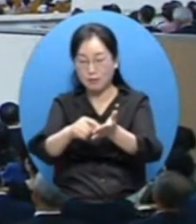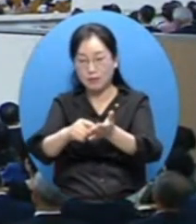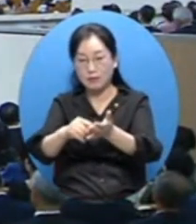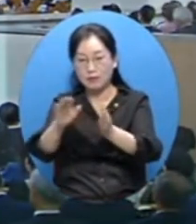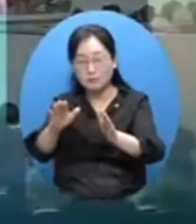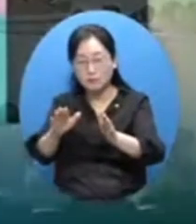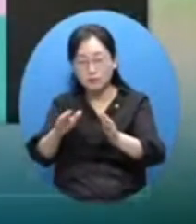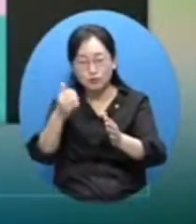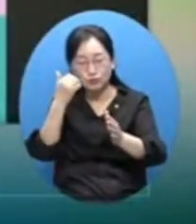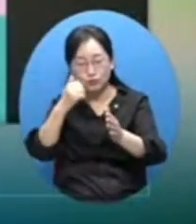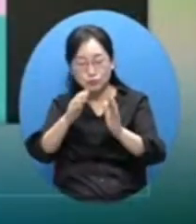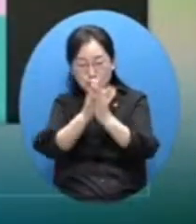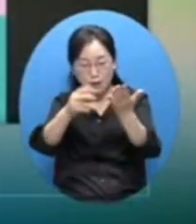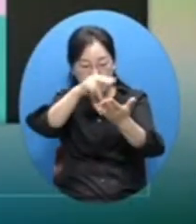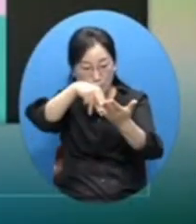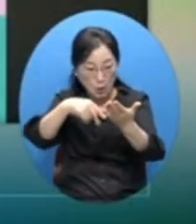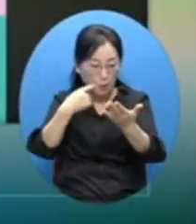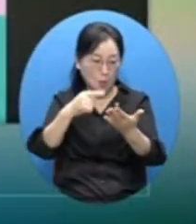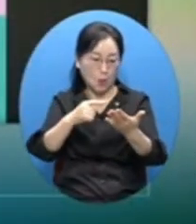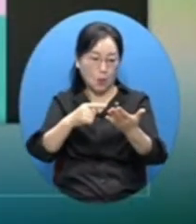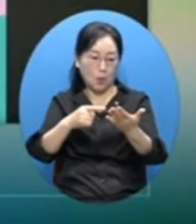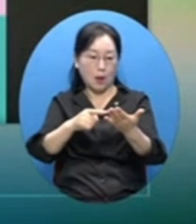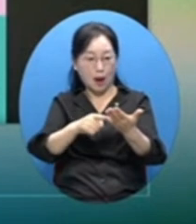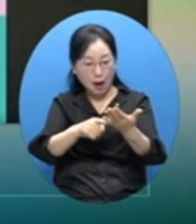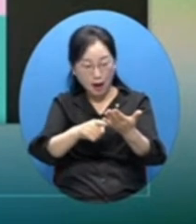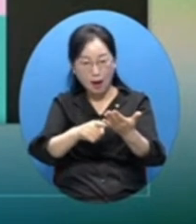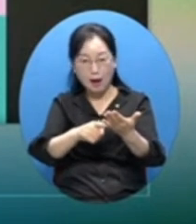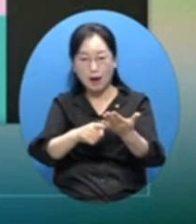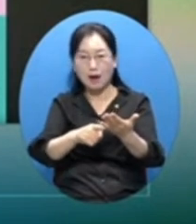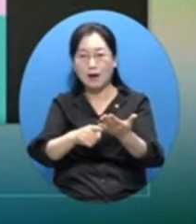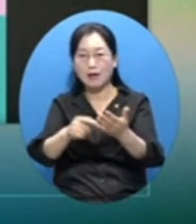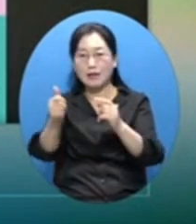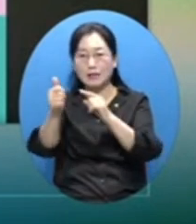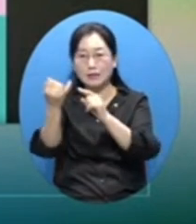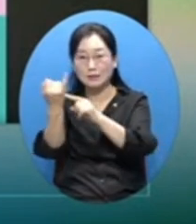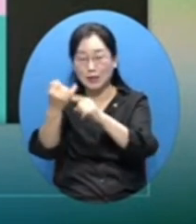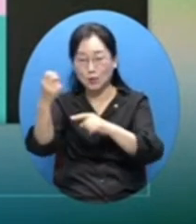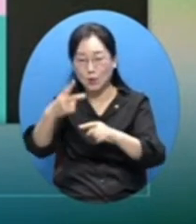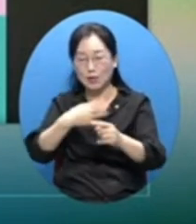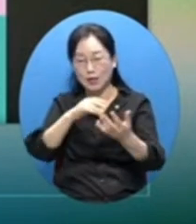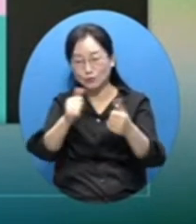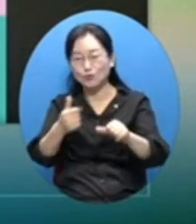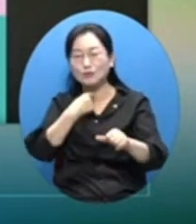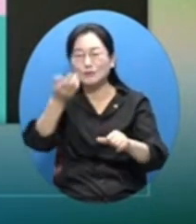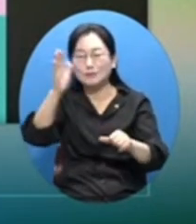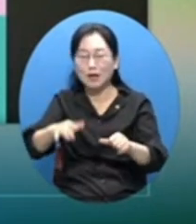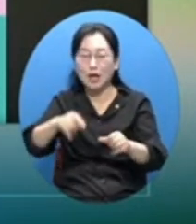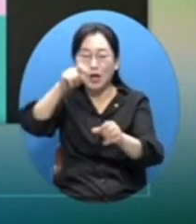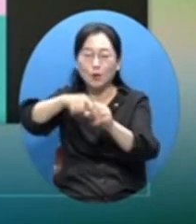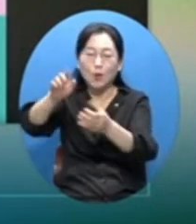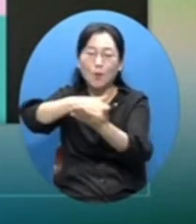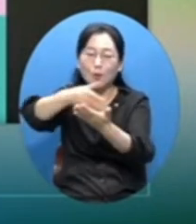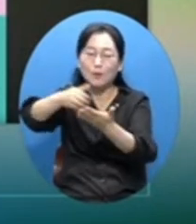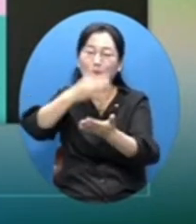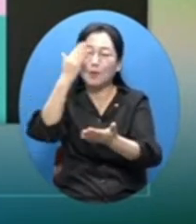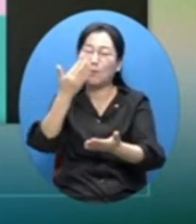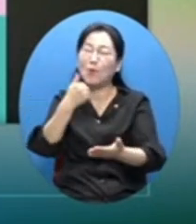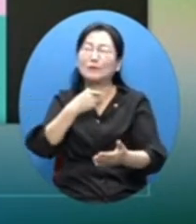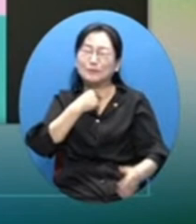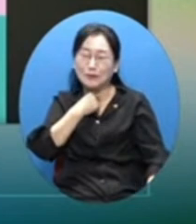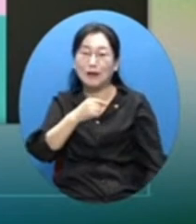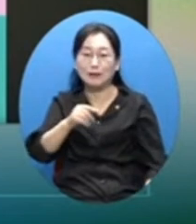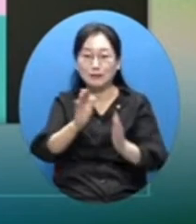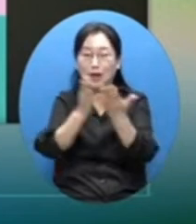하는 작가가 책 제목이 재밌어요. 죽고 싶지만 떡볶이는 먹고 싶어 라는 책을 썼는데 이 책이